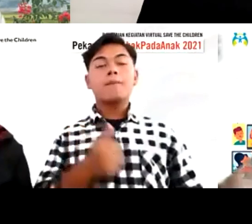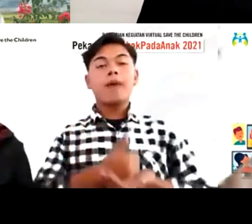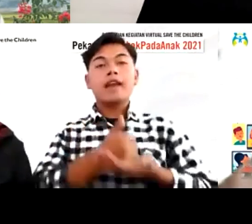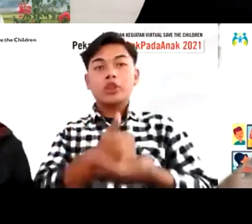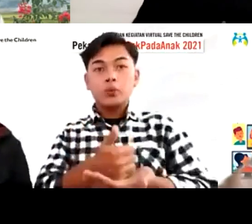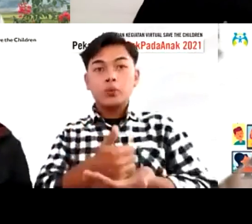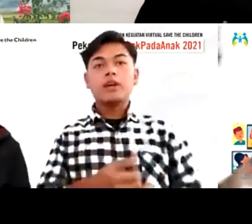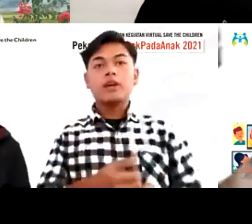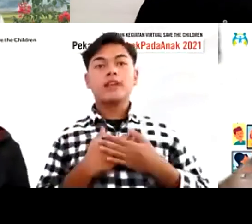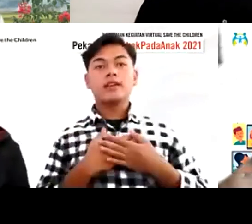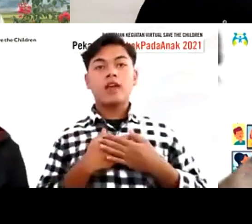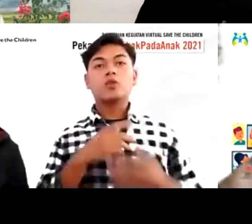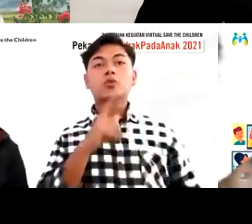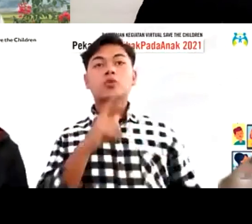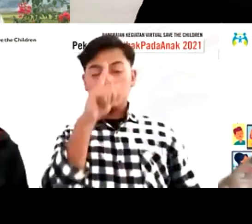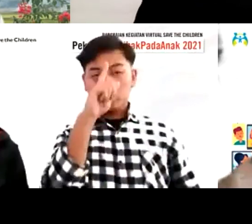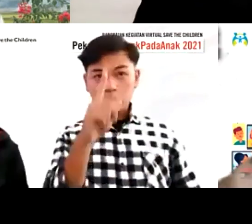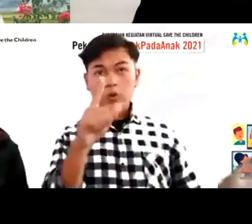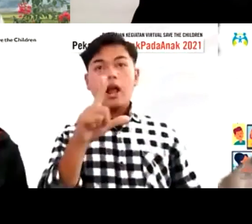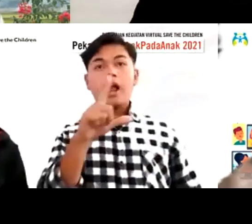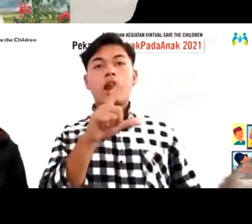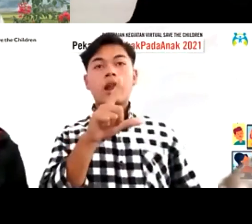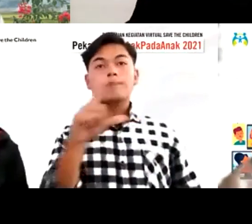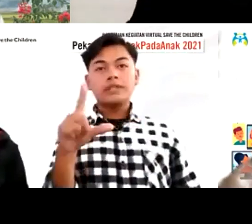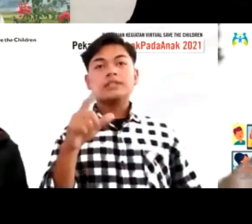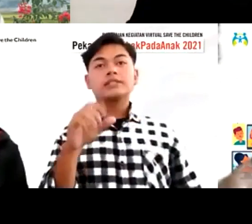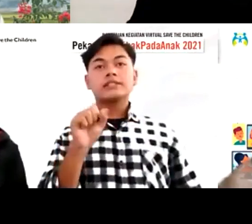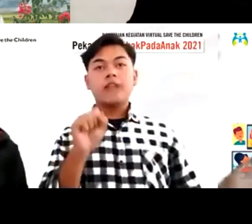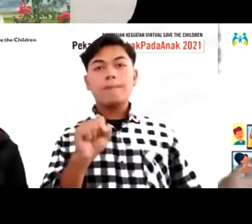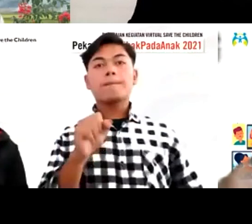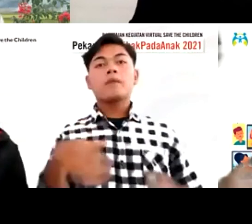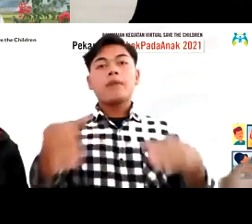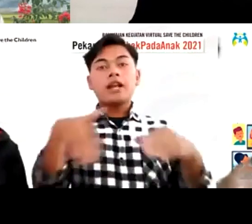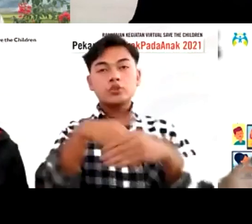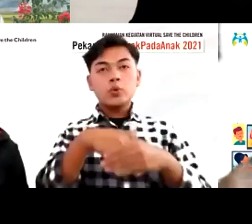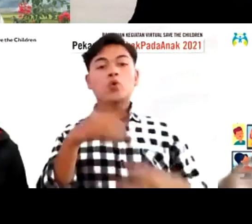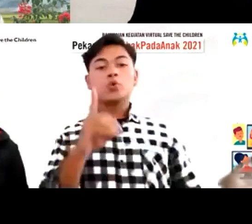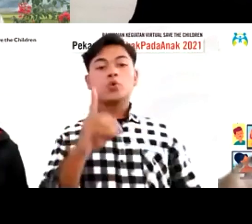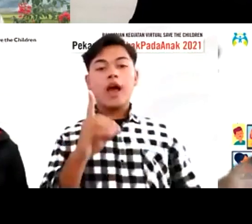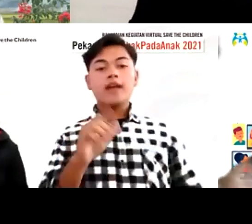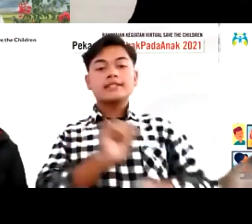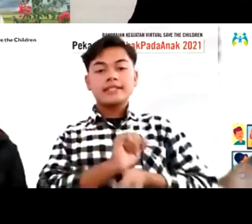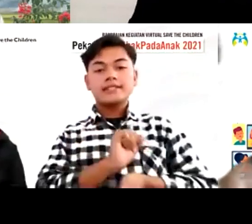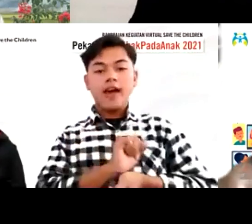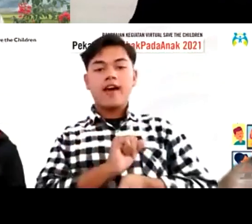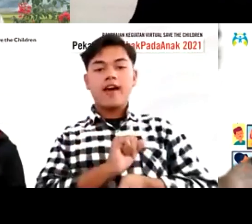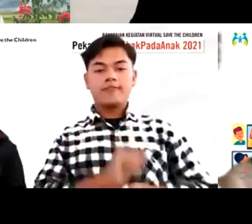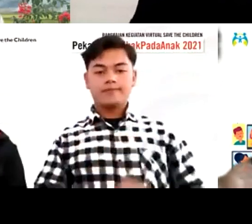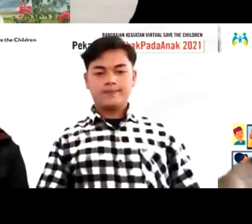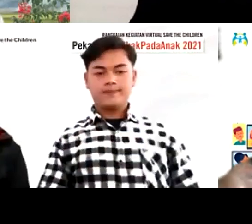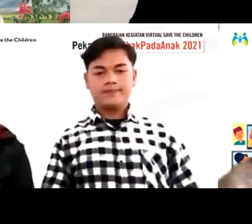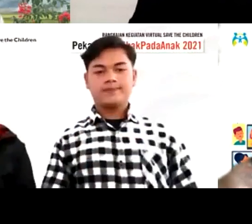yang batu saya tu tapi batu semua